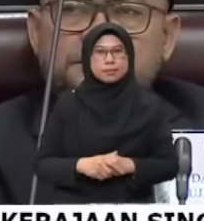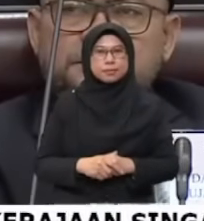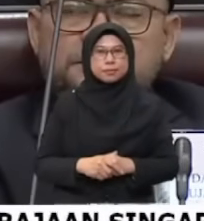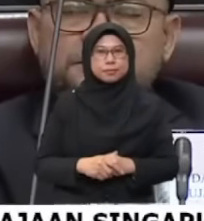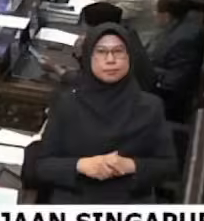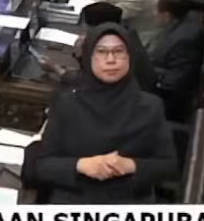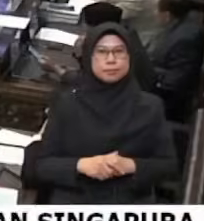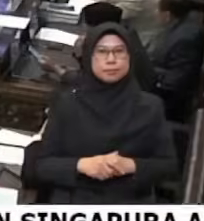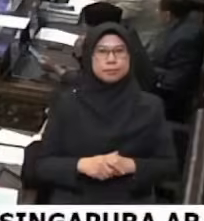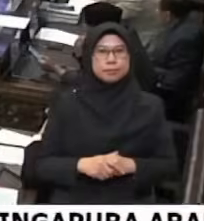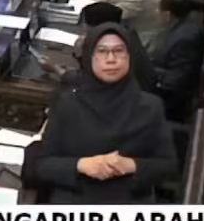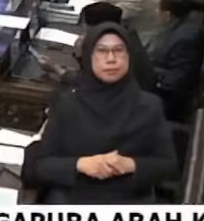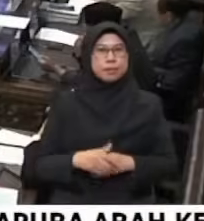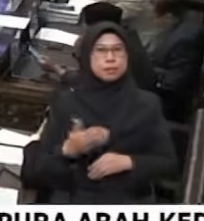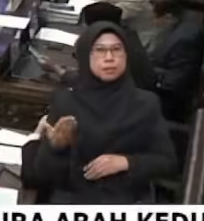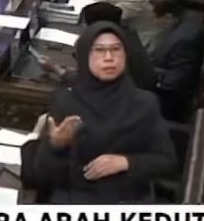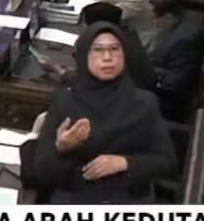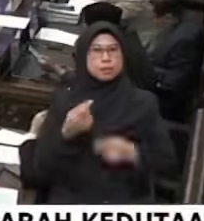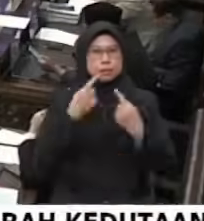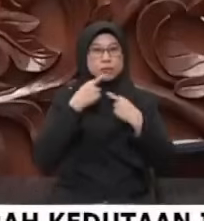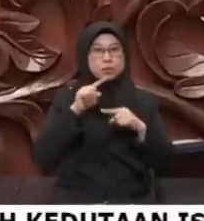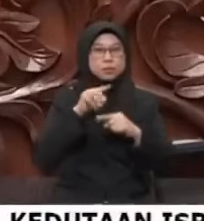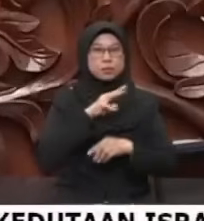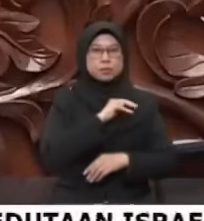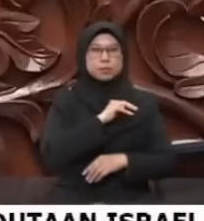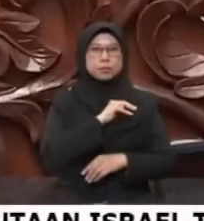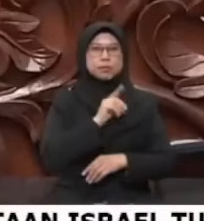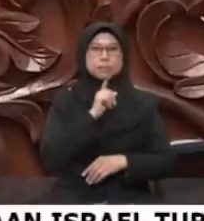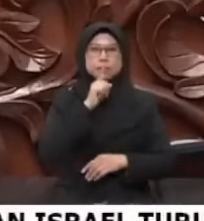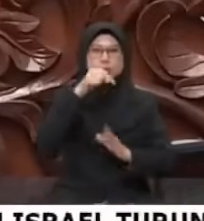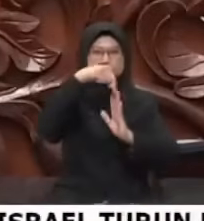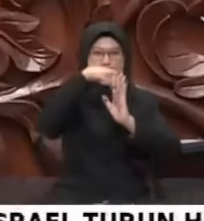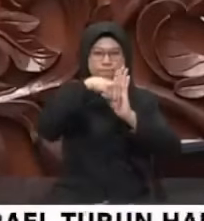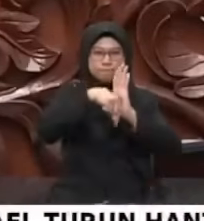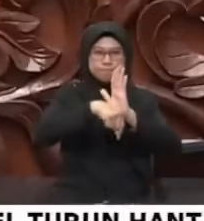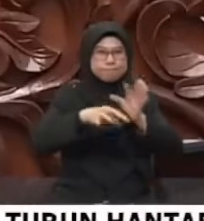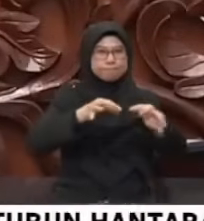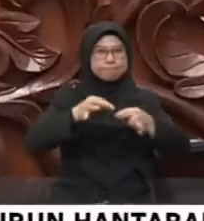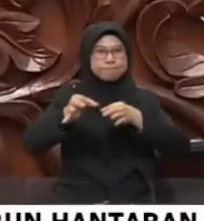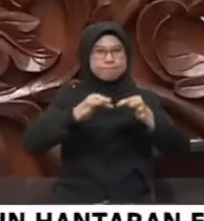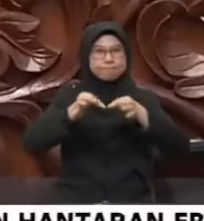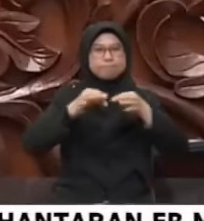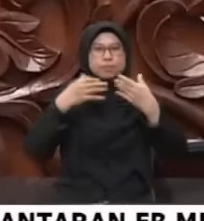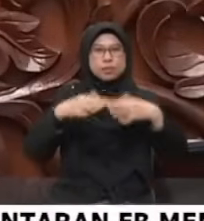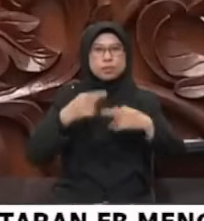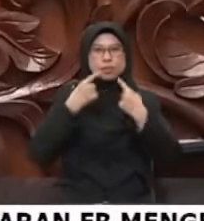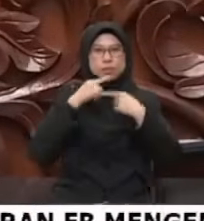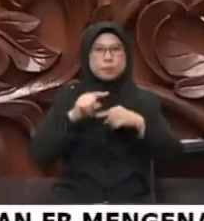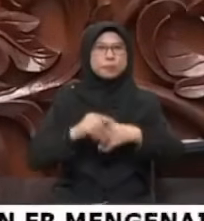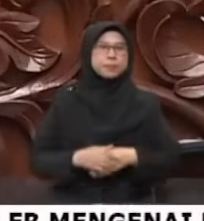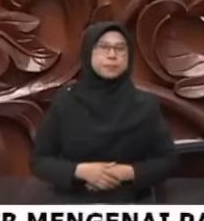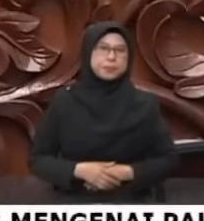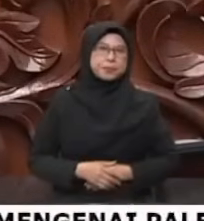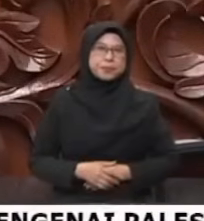menteri jawapan menteri tadi memang dah panjang dah sebenarnya Dah Banyak Dah Banyak Dah Banyak Dah dijawab soalan tu